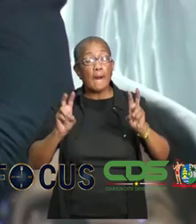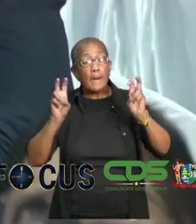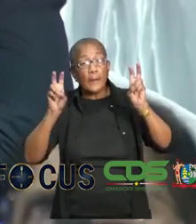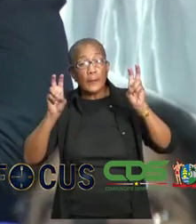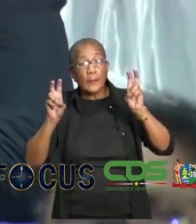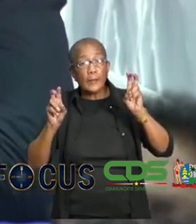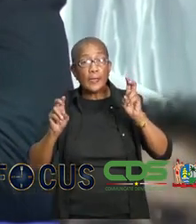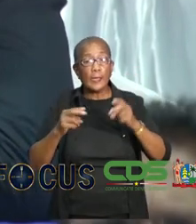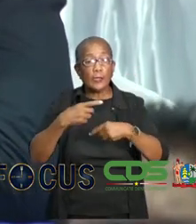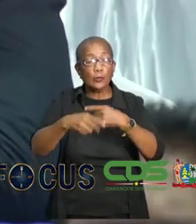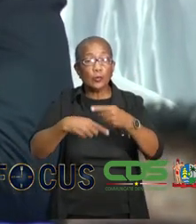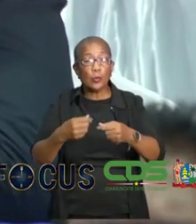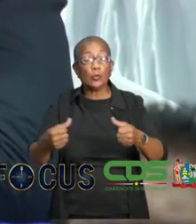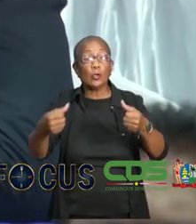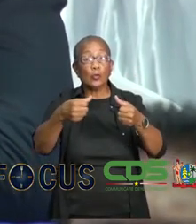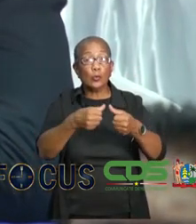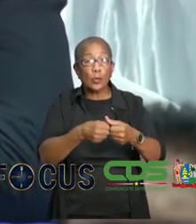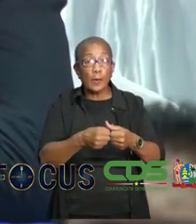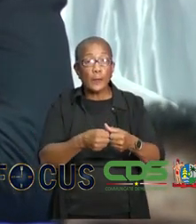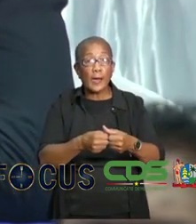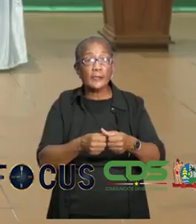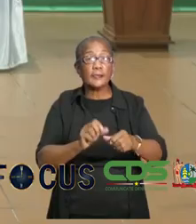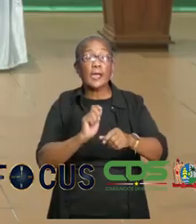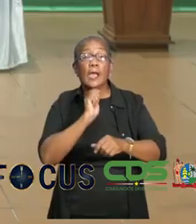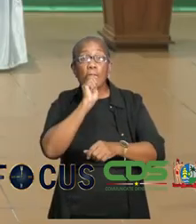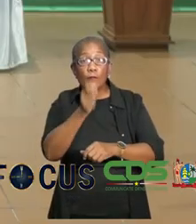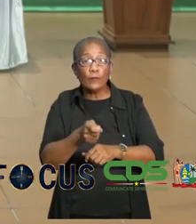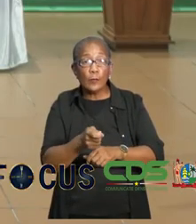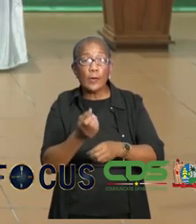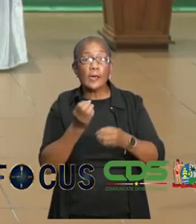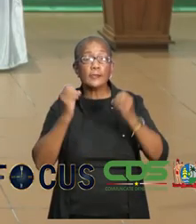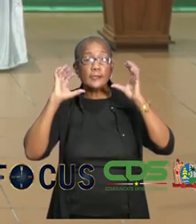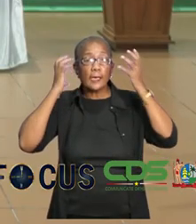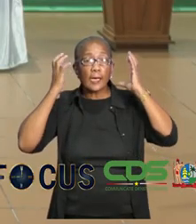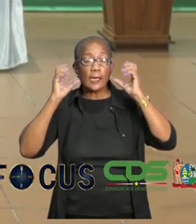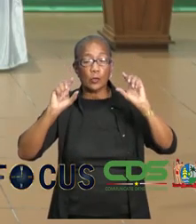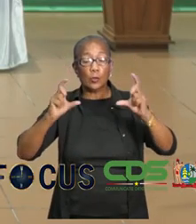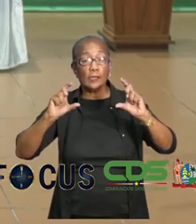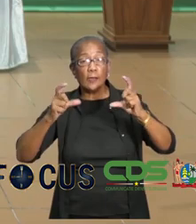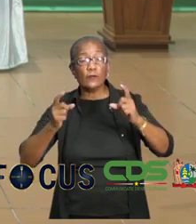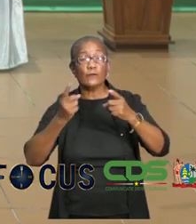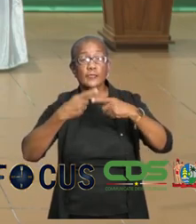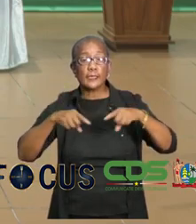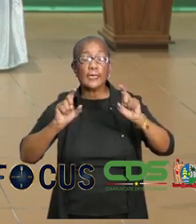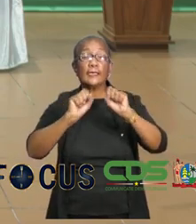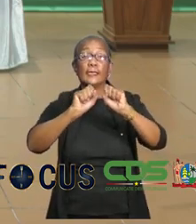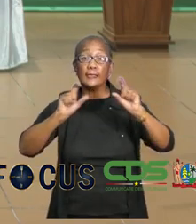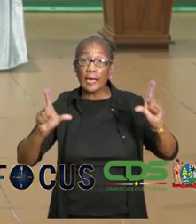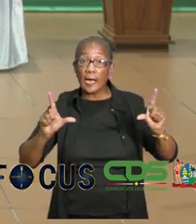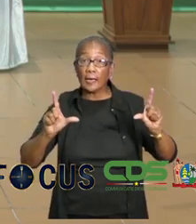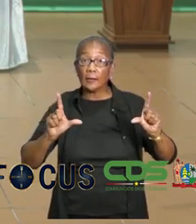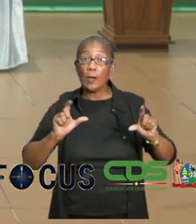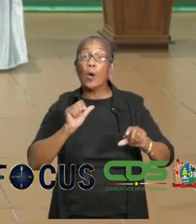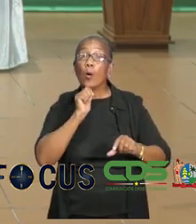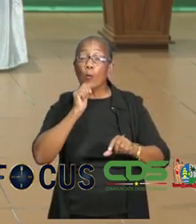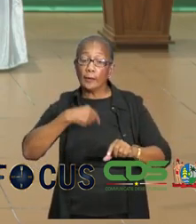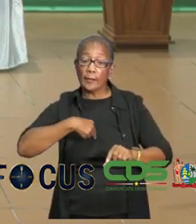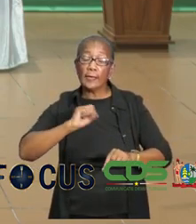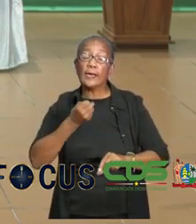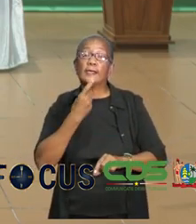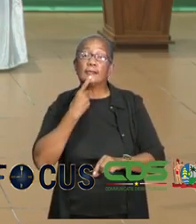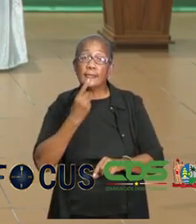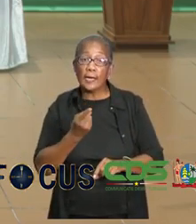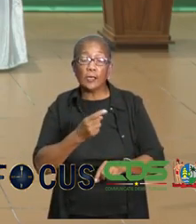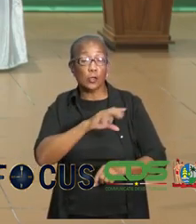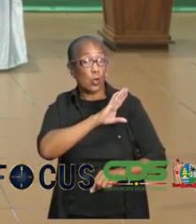toegepast. Influencers, social media's, COVID-journaal, radio, tv in verschillende talen. Wat ik u kan meegeven is dat ook